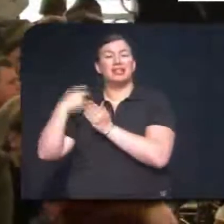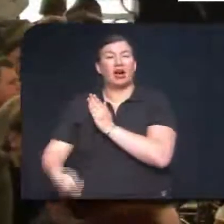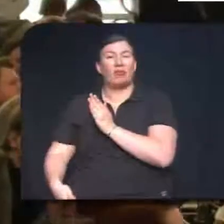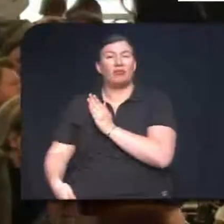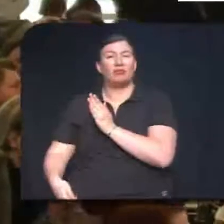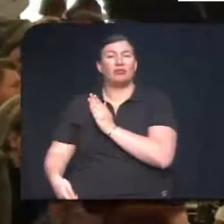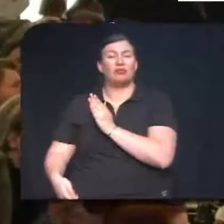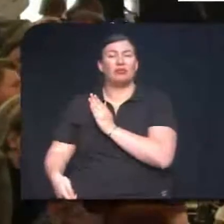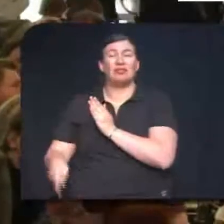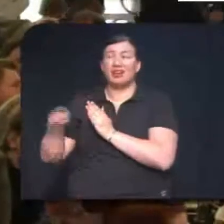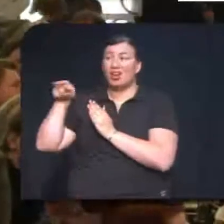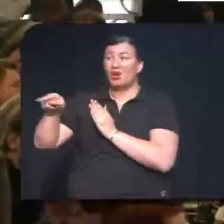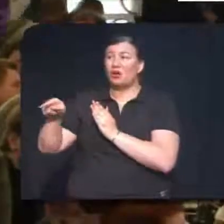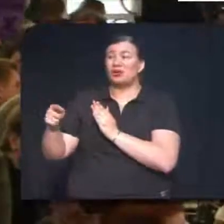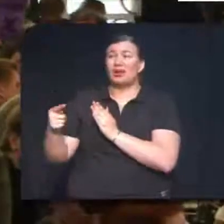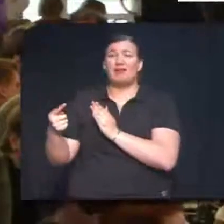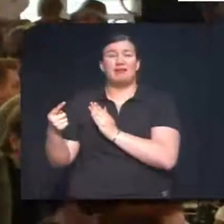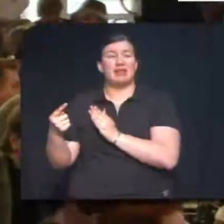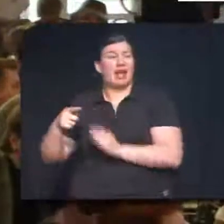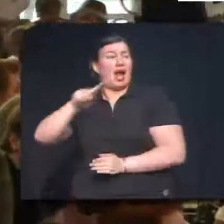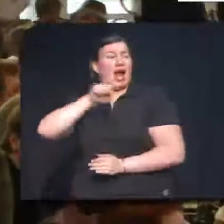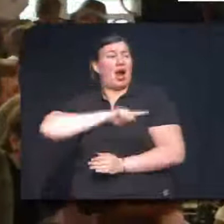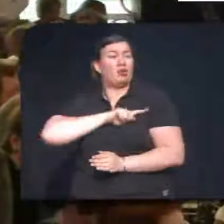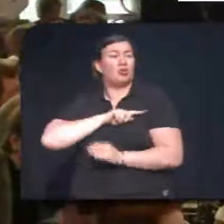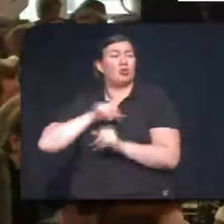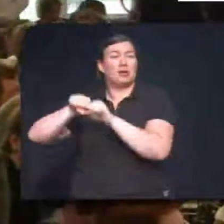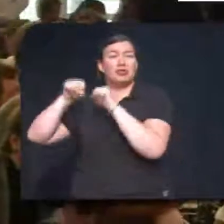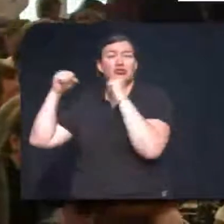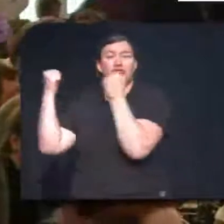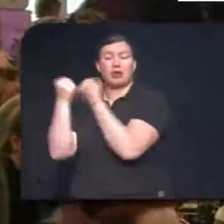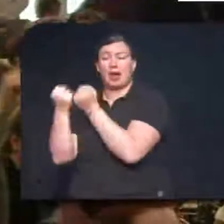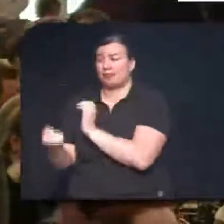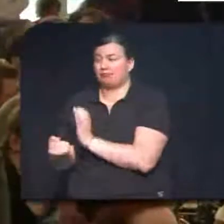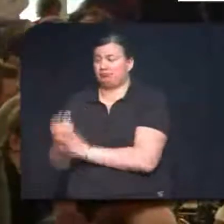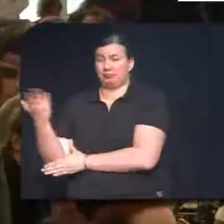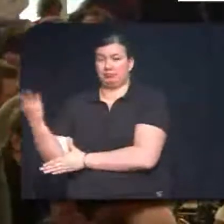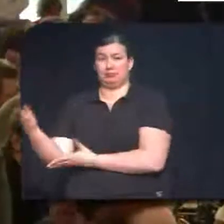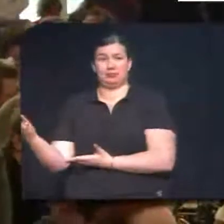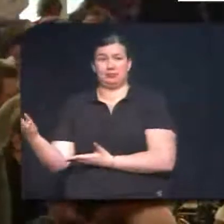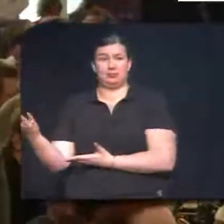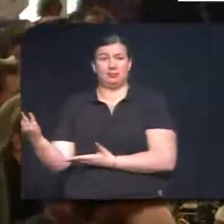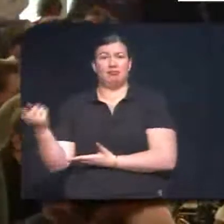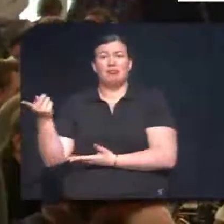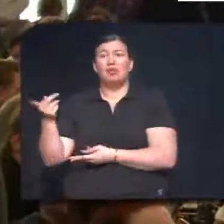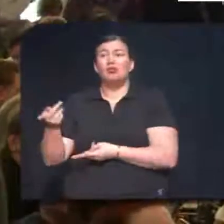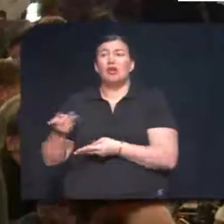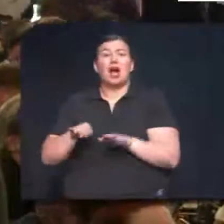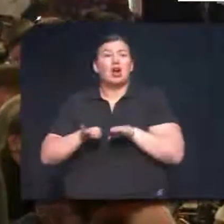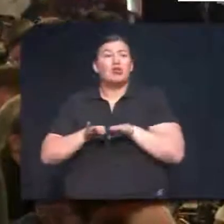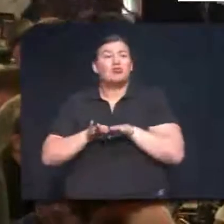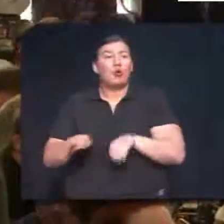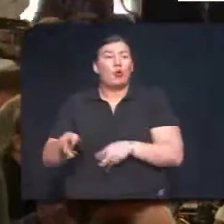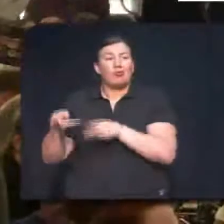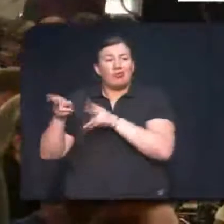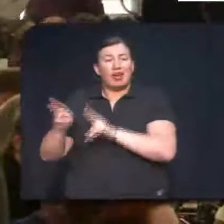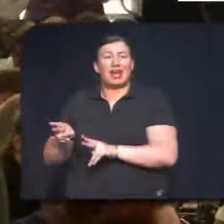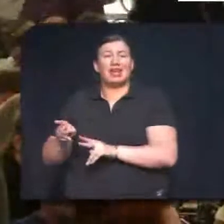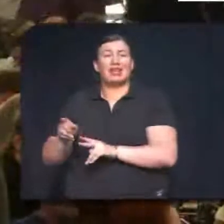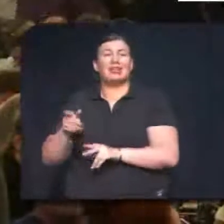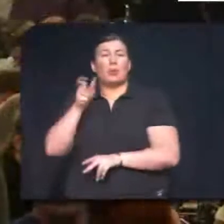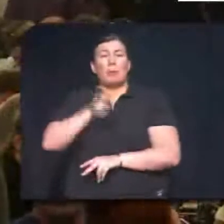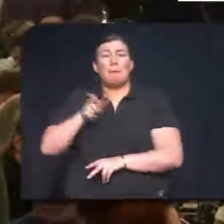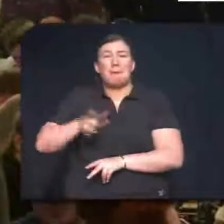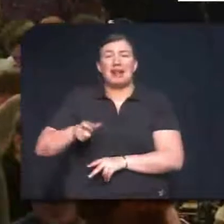einen eine autonomen Staat gründet der nach Grundrechts und Menschenrechts